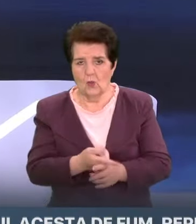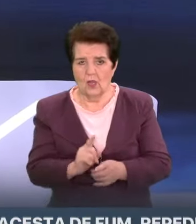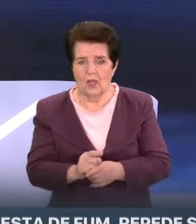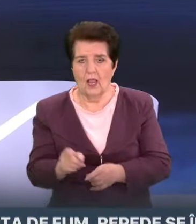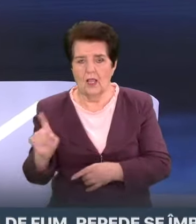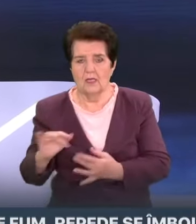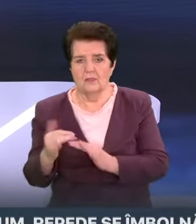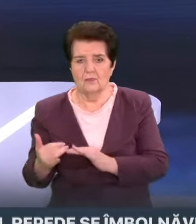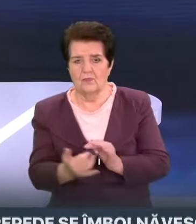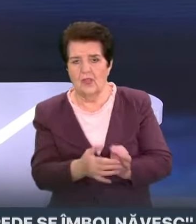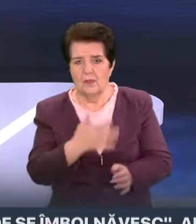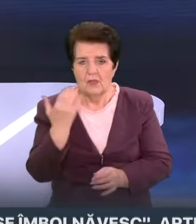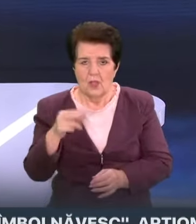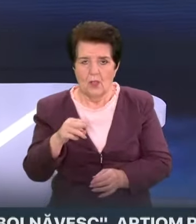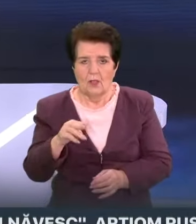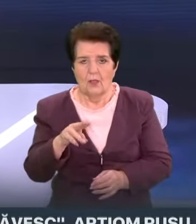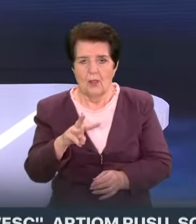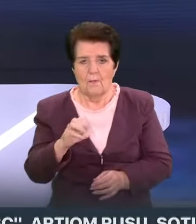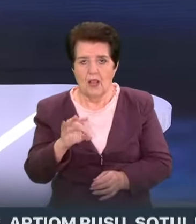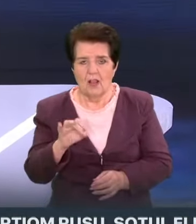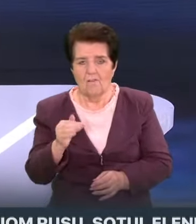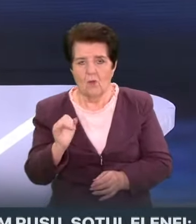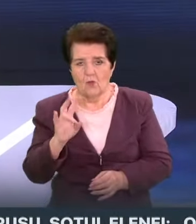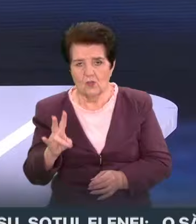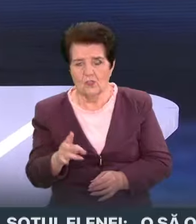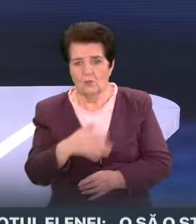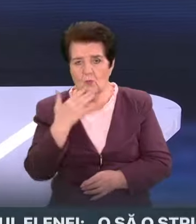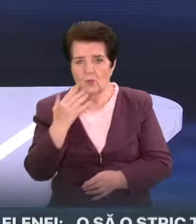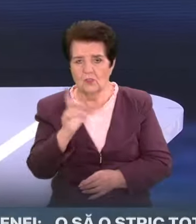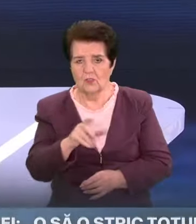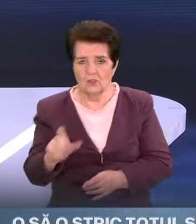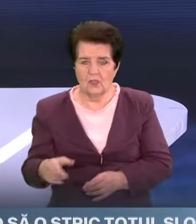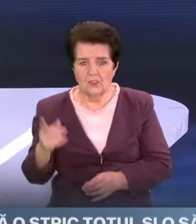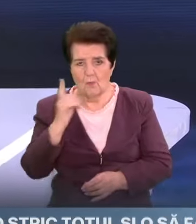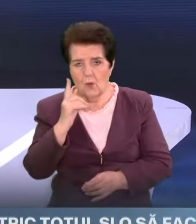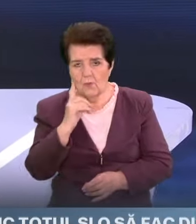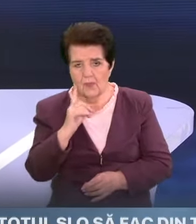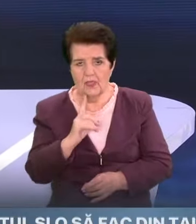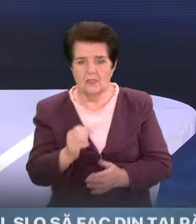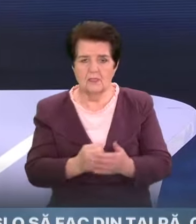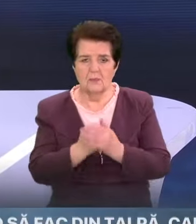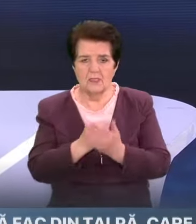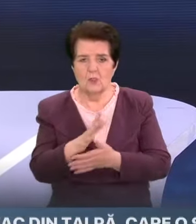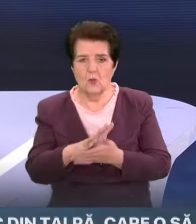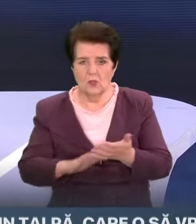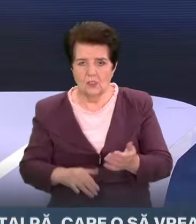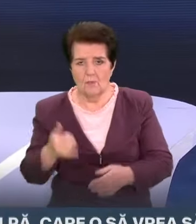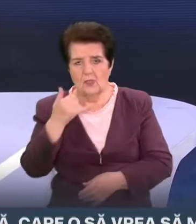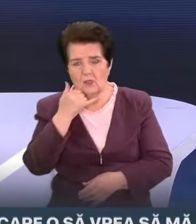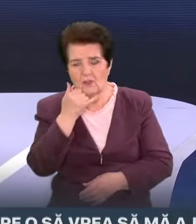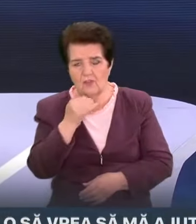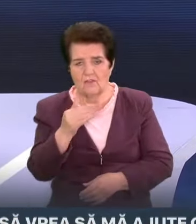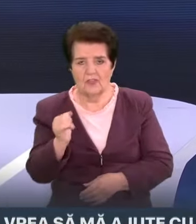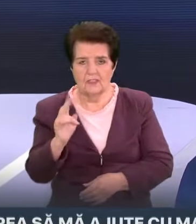aceștia preferă mai mult smartphone-urile, în timp ce în sate, deși mulți locuitori dețin telefoane mobile, se bazează în continuare pe telefonia